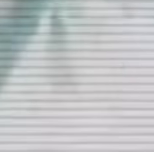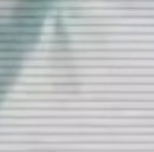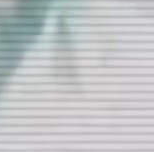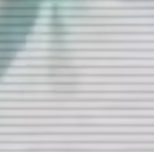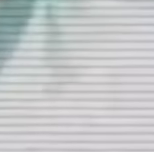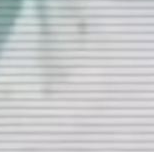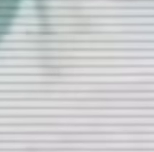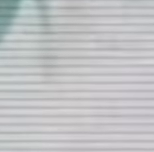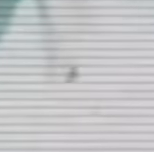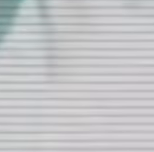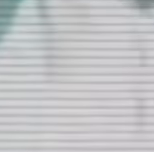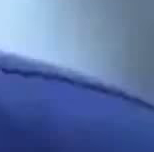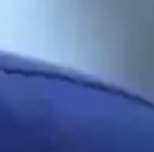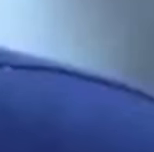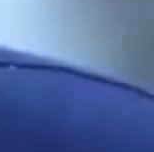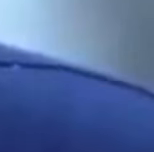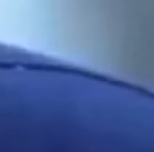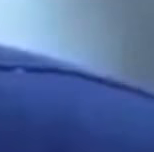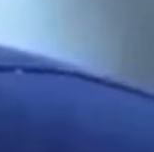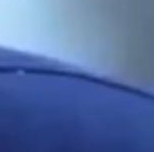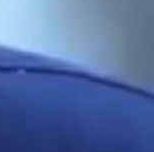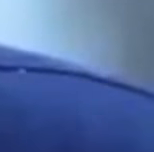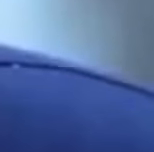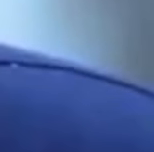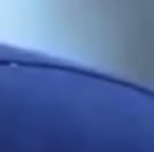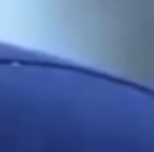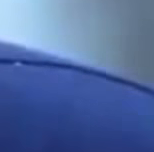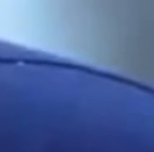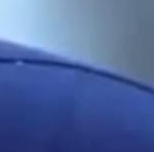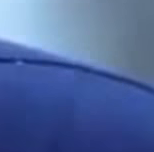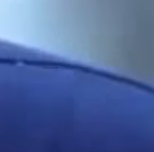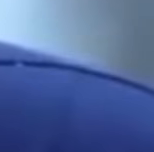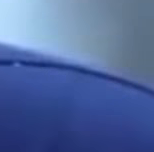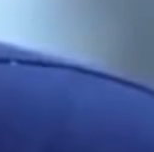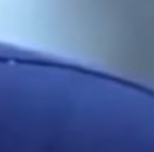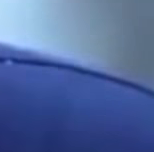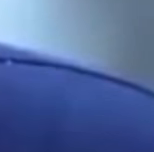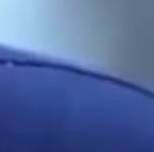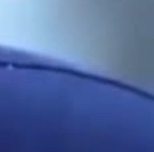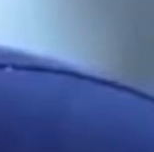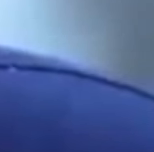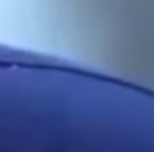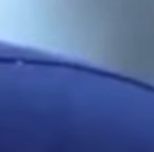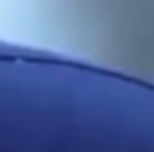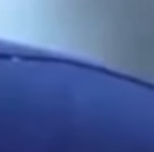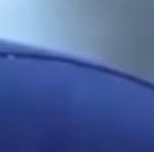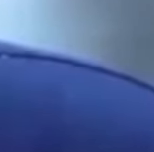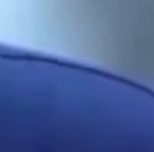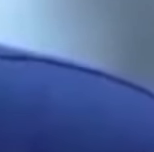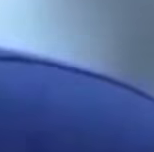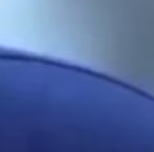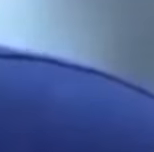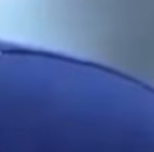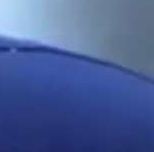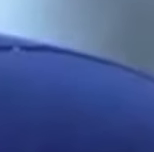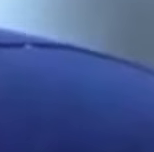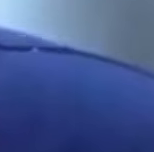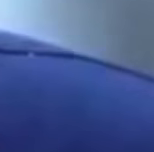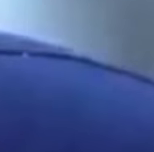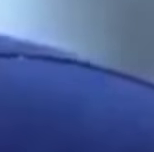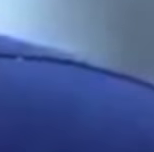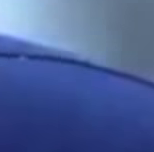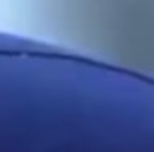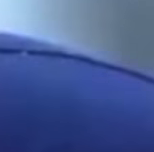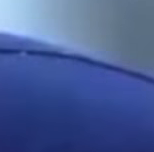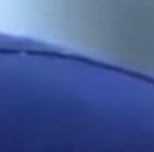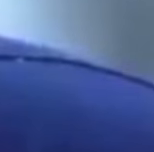si Ferdinand Marcos. Alam niya kung ano ang hinihingi ng mga botante. Alam niya kung